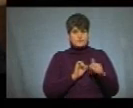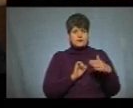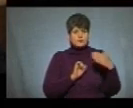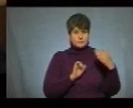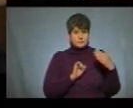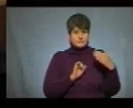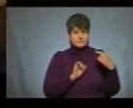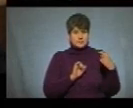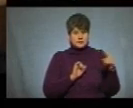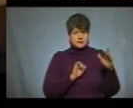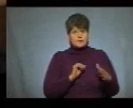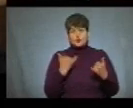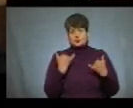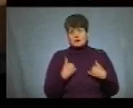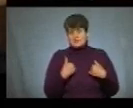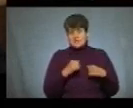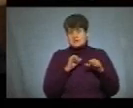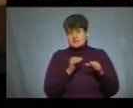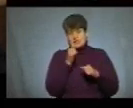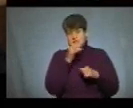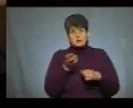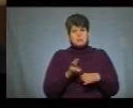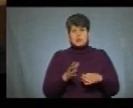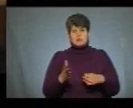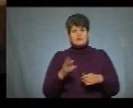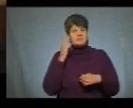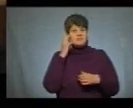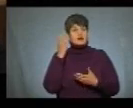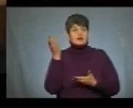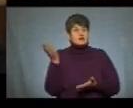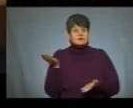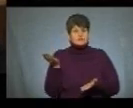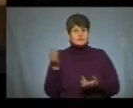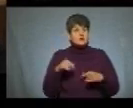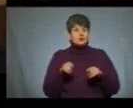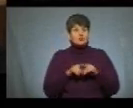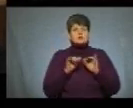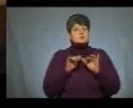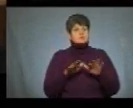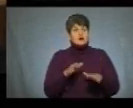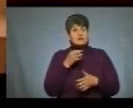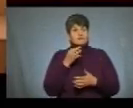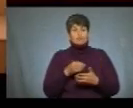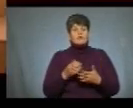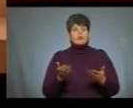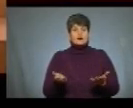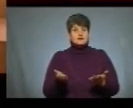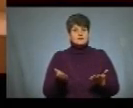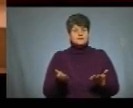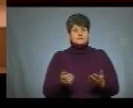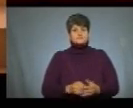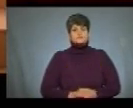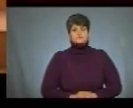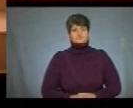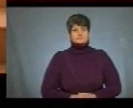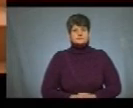сьогодні мій захисник не зміг прийти. Ну, він в Києві, і теж справа відповідальна. Анжела Шова,